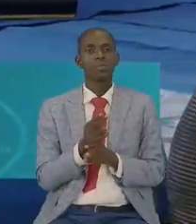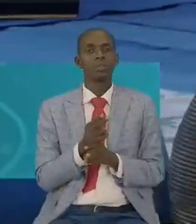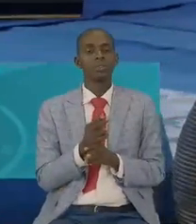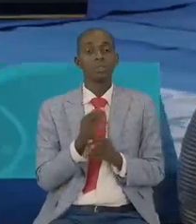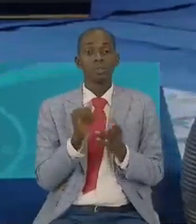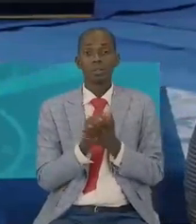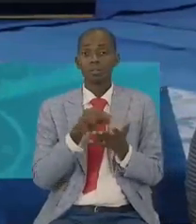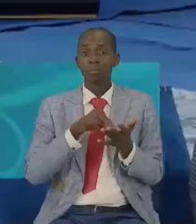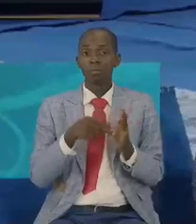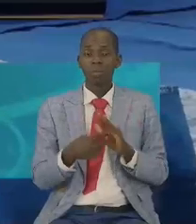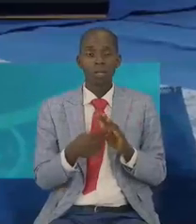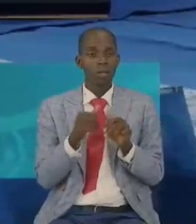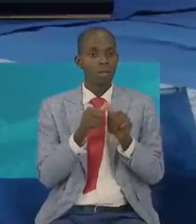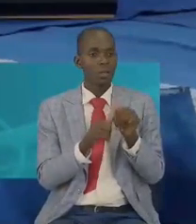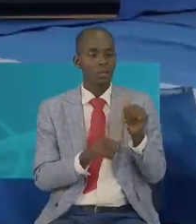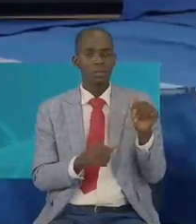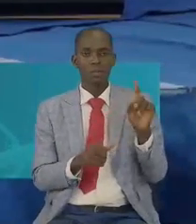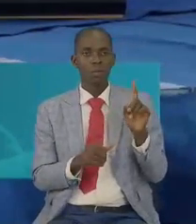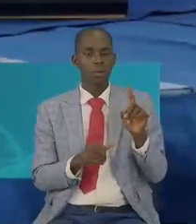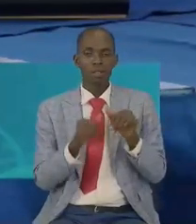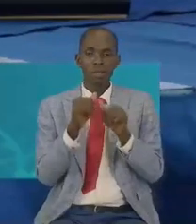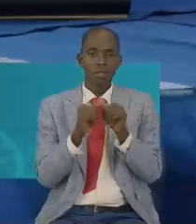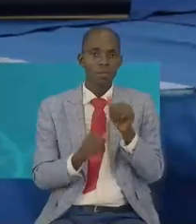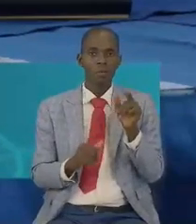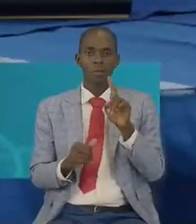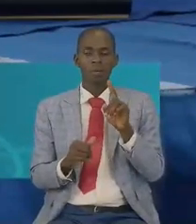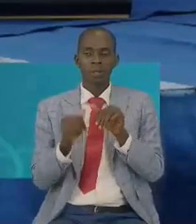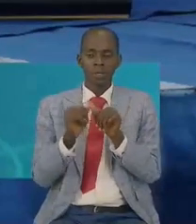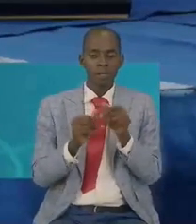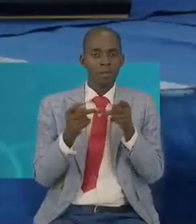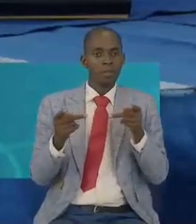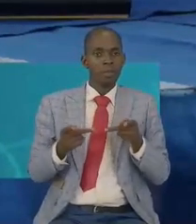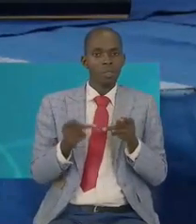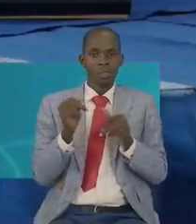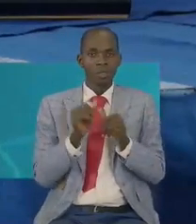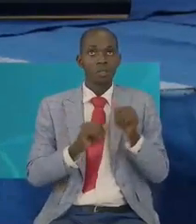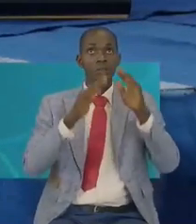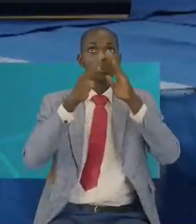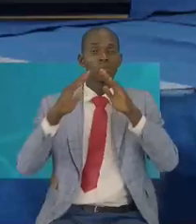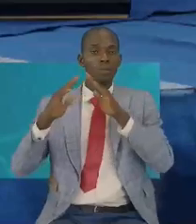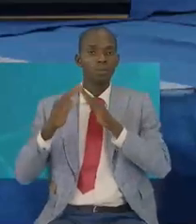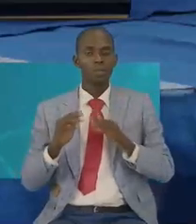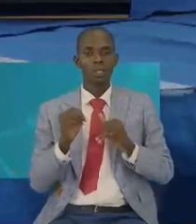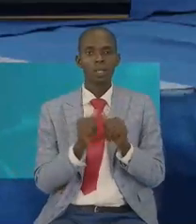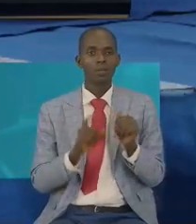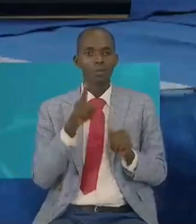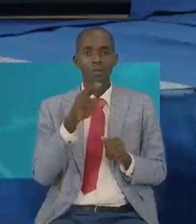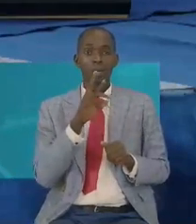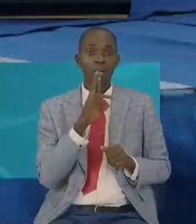Universel, cela veut dire que partout, en tout lieu, dans toute chaque communauté, partout tu